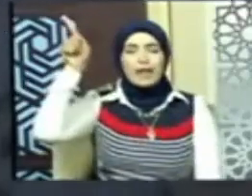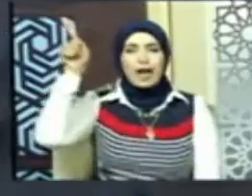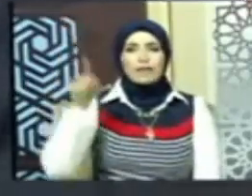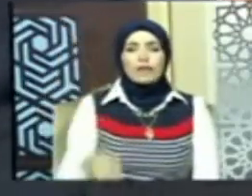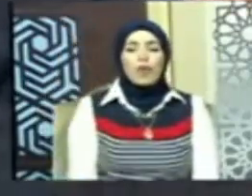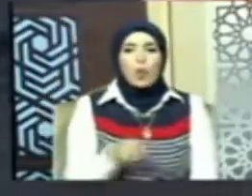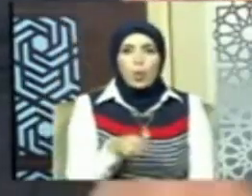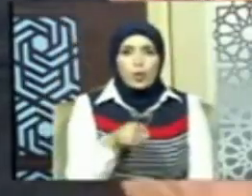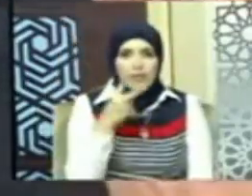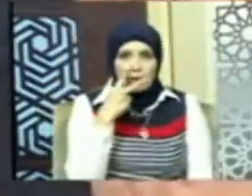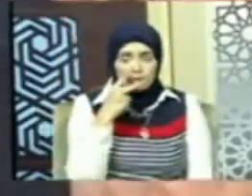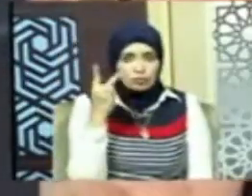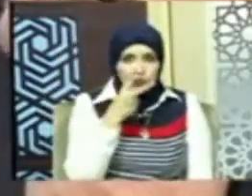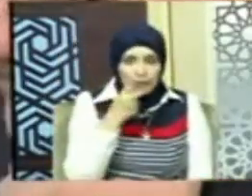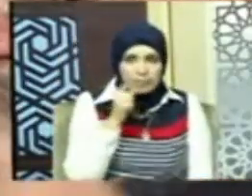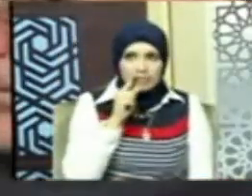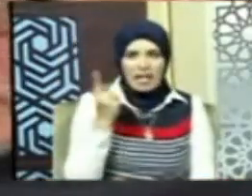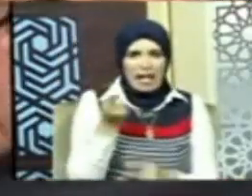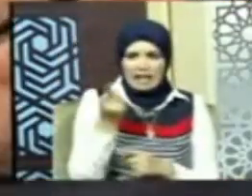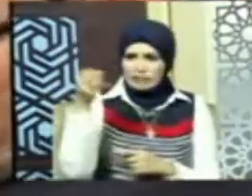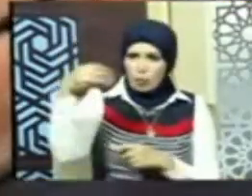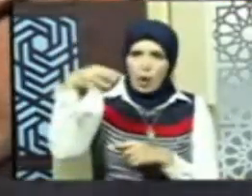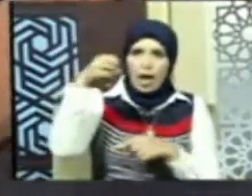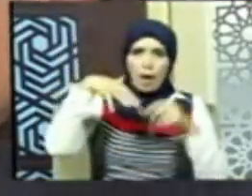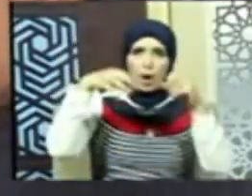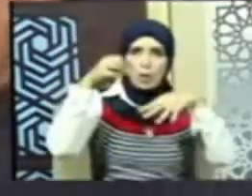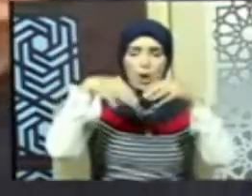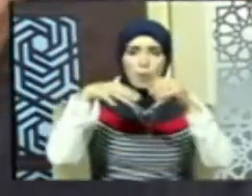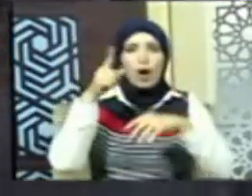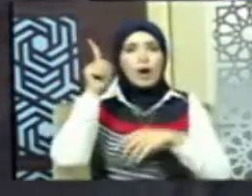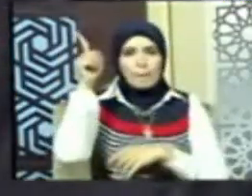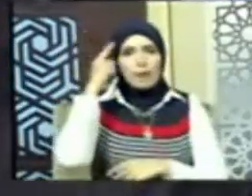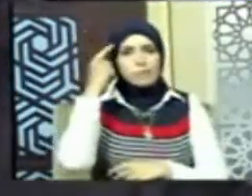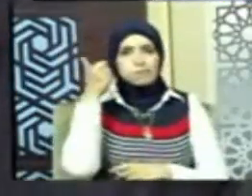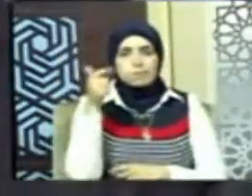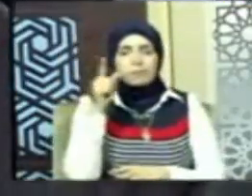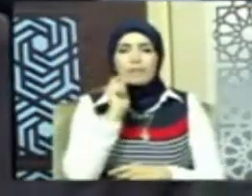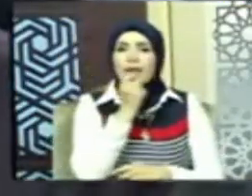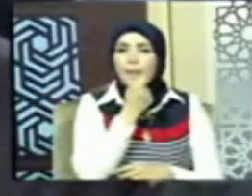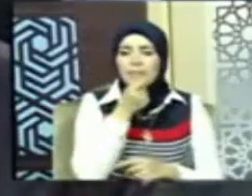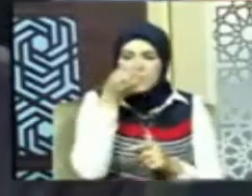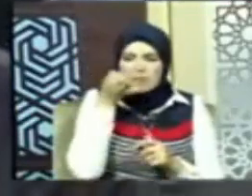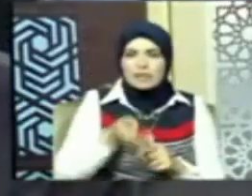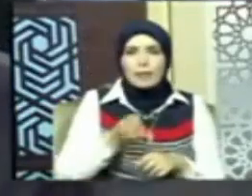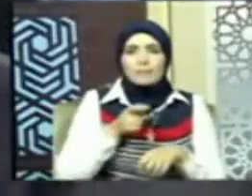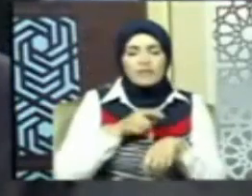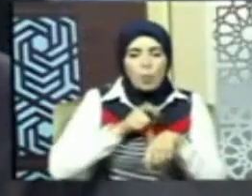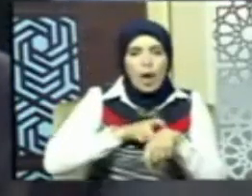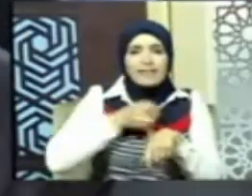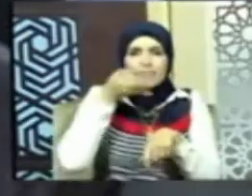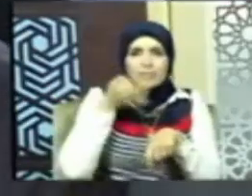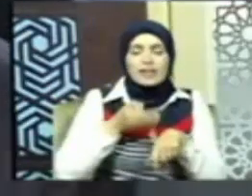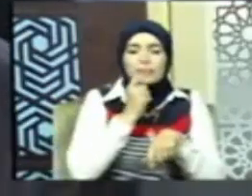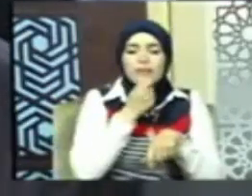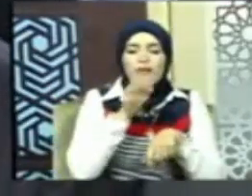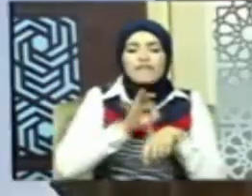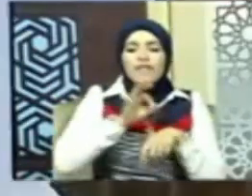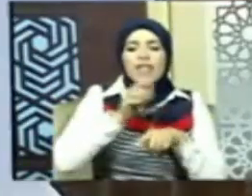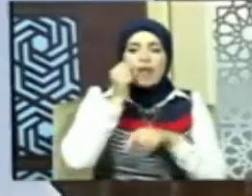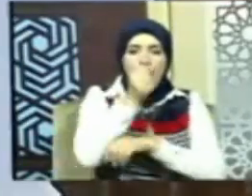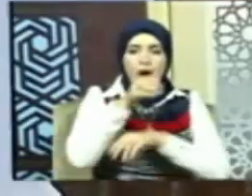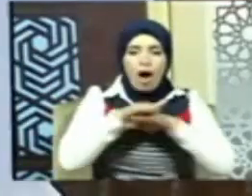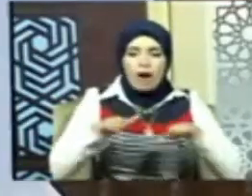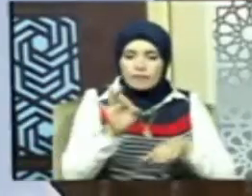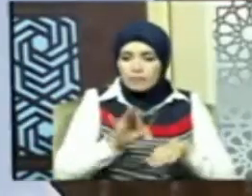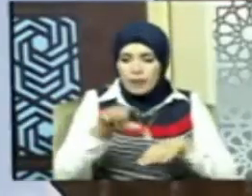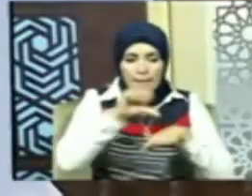وما تسقط من ورقة إلا يعلمها، متى أسقطت وأين سقطت، وسقطت